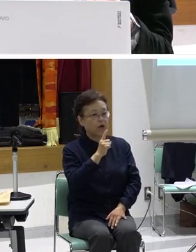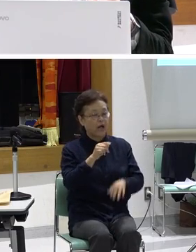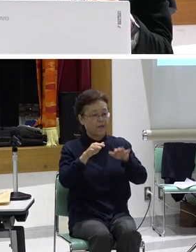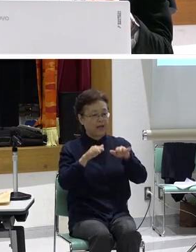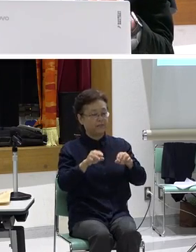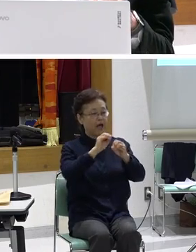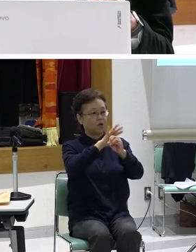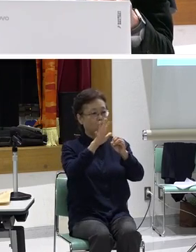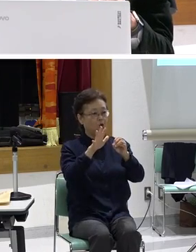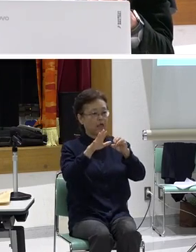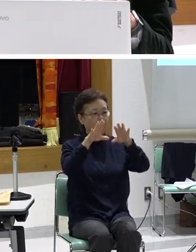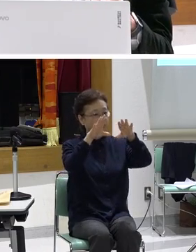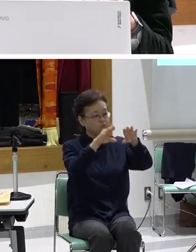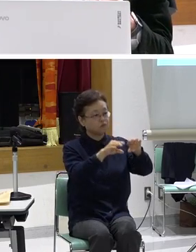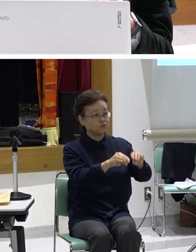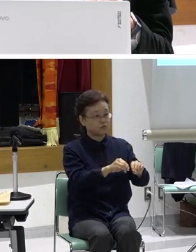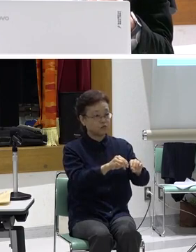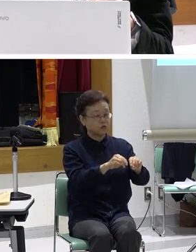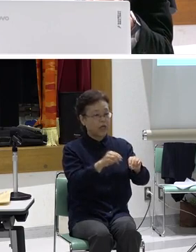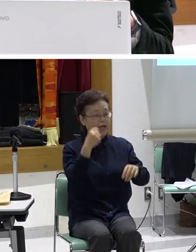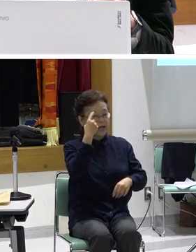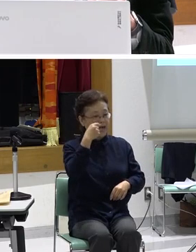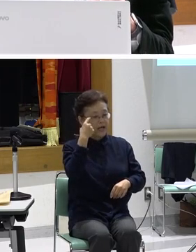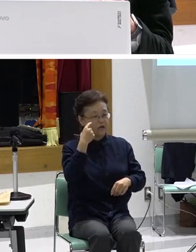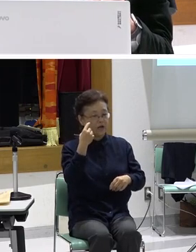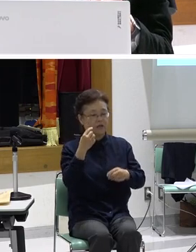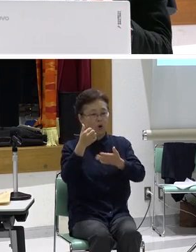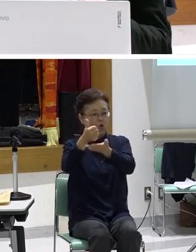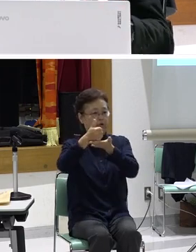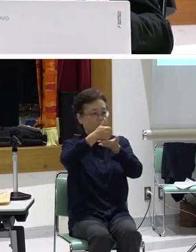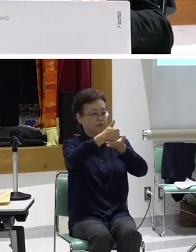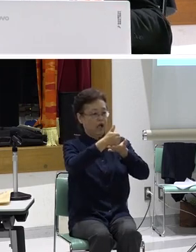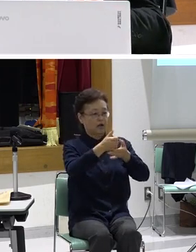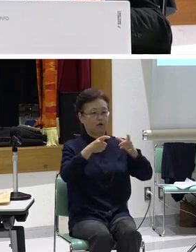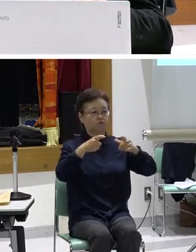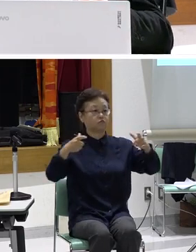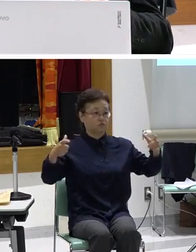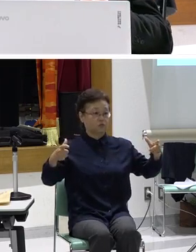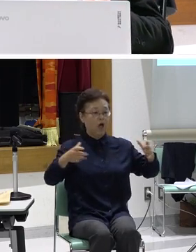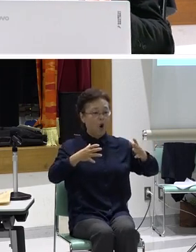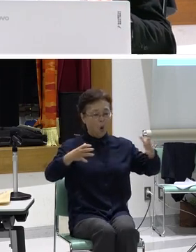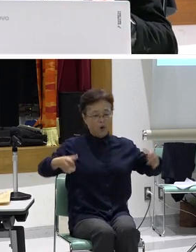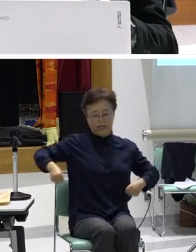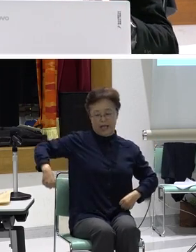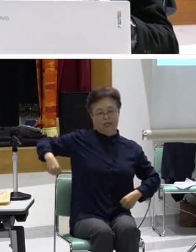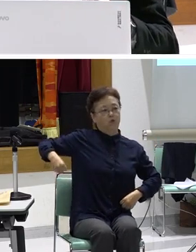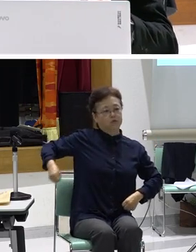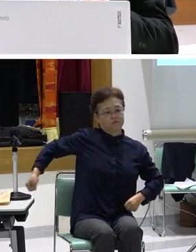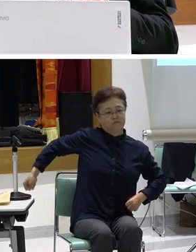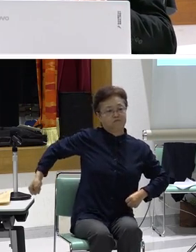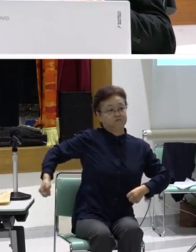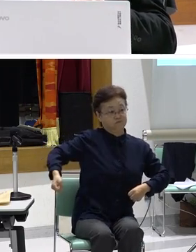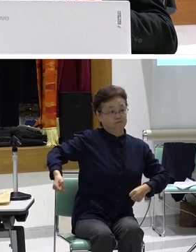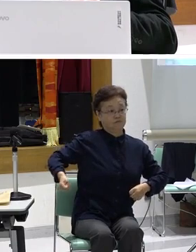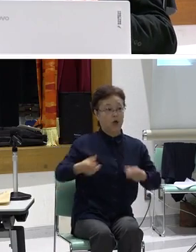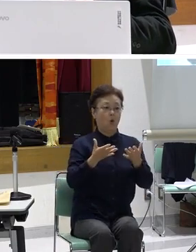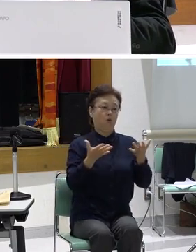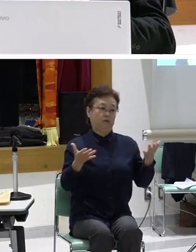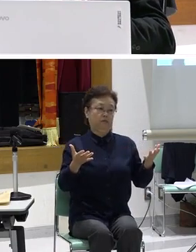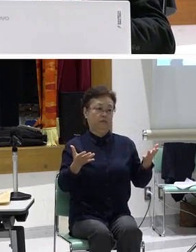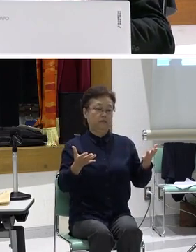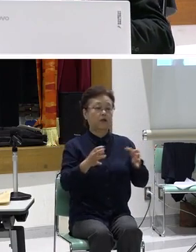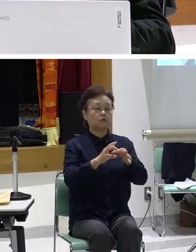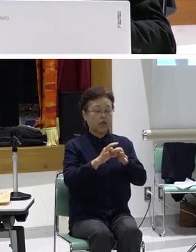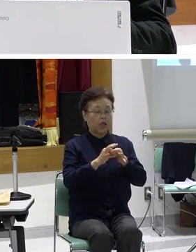ち着いてきて今すごいお客さんですけど、海外からのお客さんとかすごい大きい荷物持っておられたりしますよね。そういう大きな荷